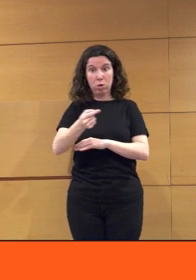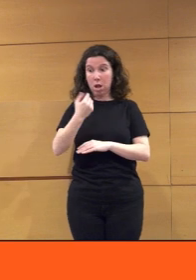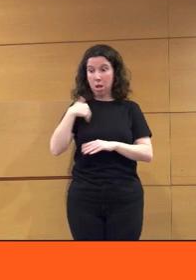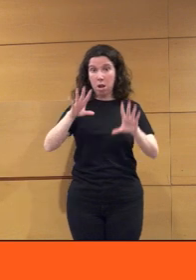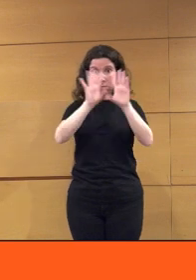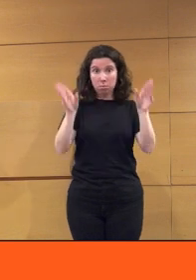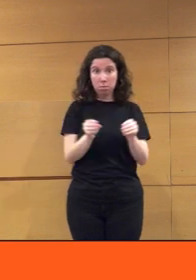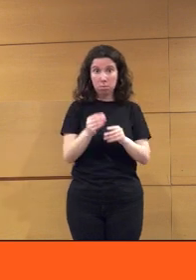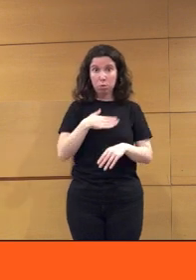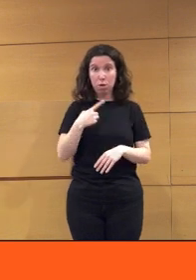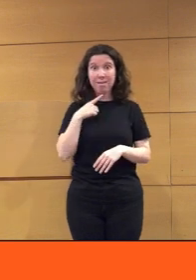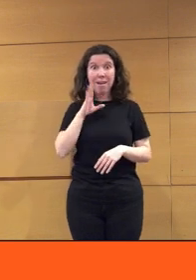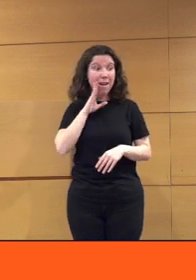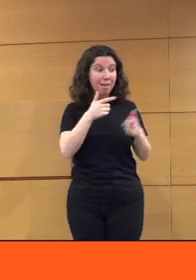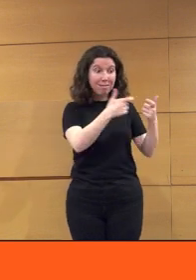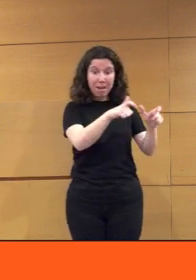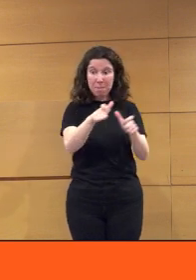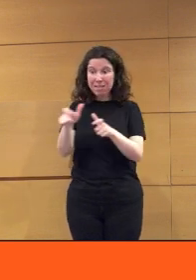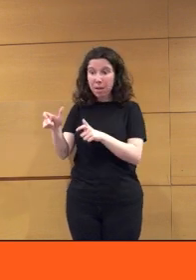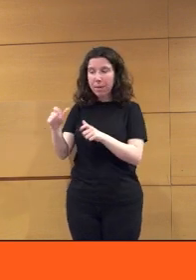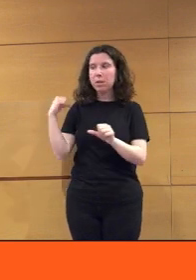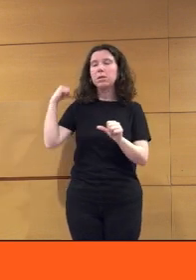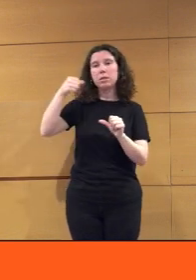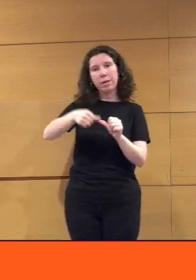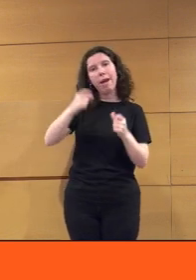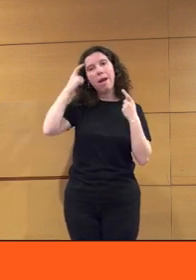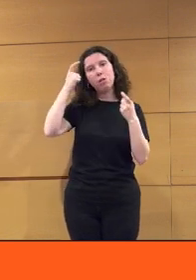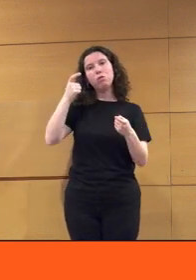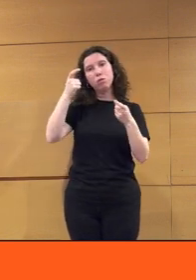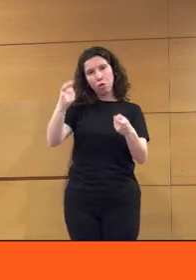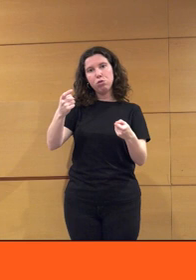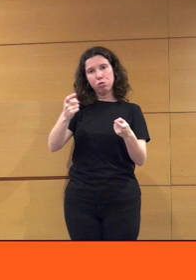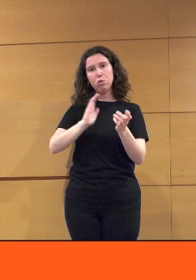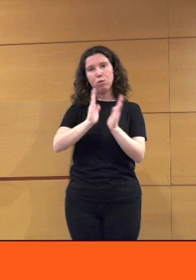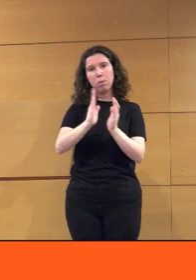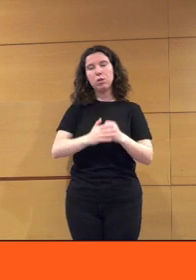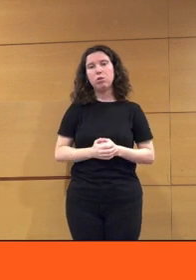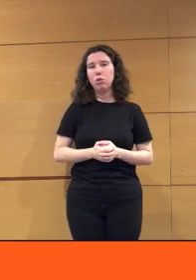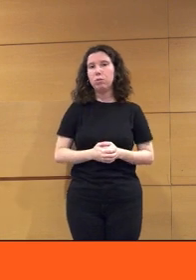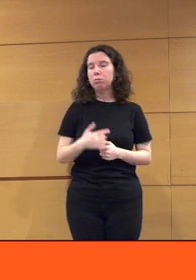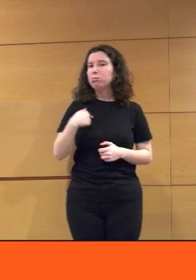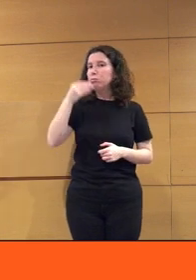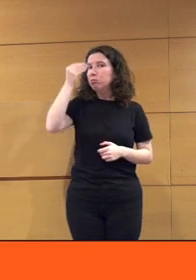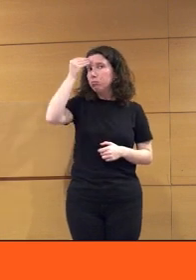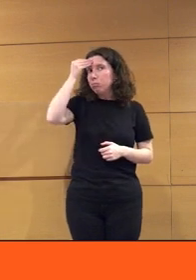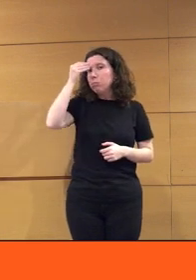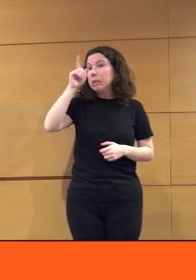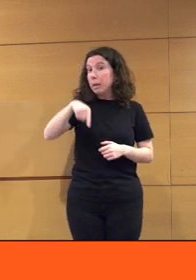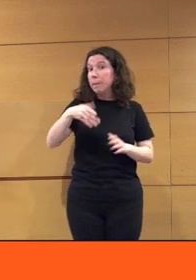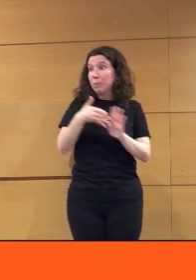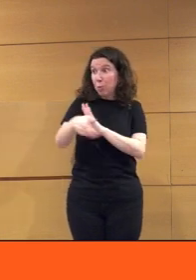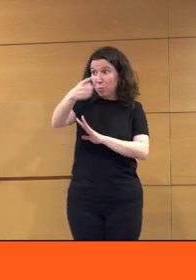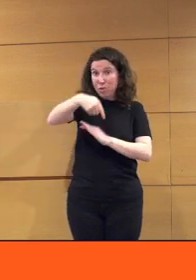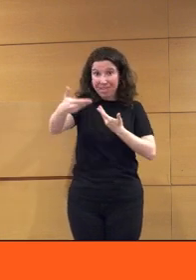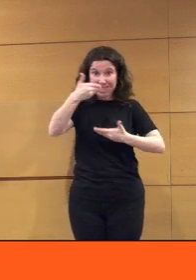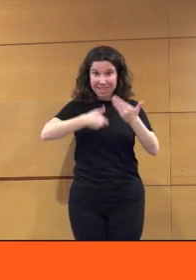un esforç important en fer formació i jo crec que també és perquè és una demanda vostra. Vull dir, el